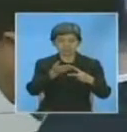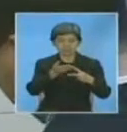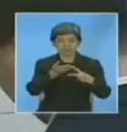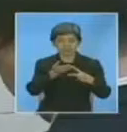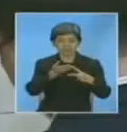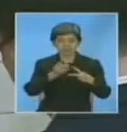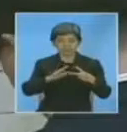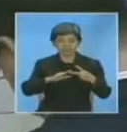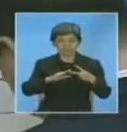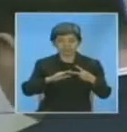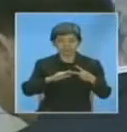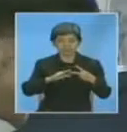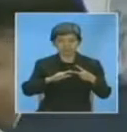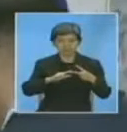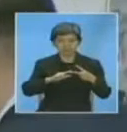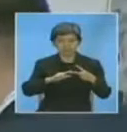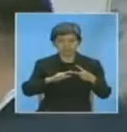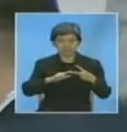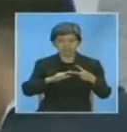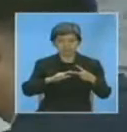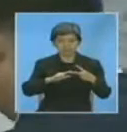สุรชัย